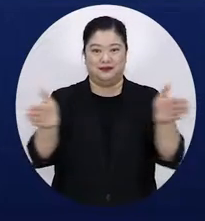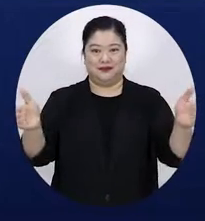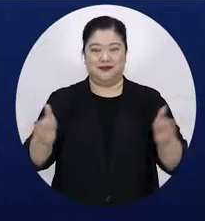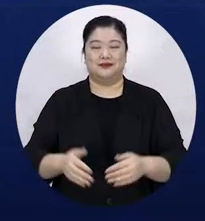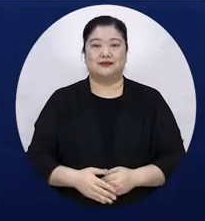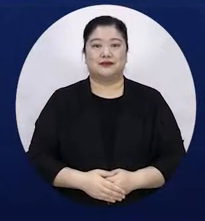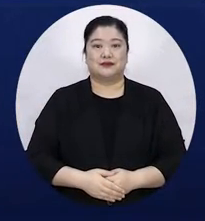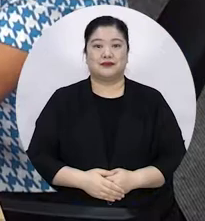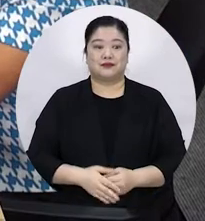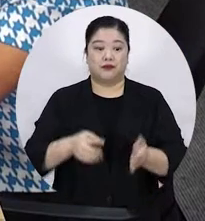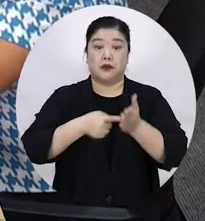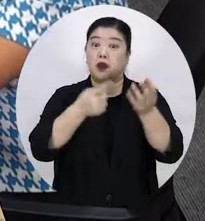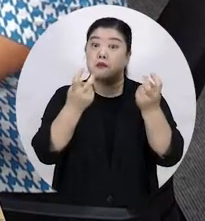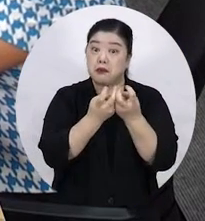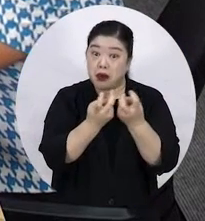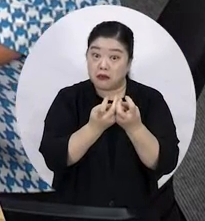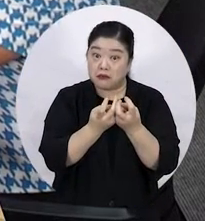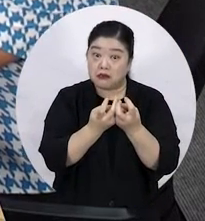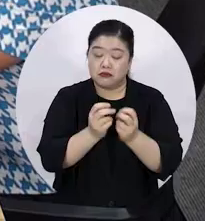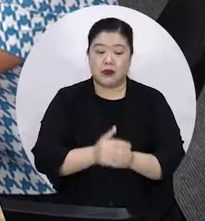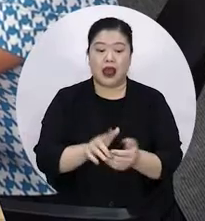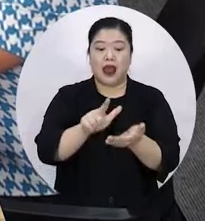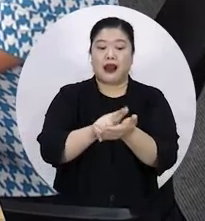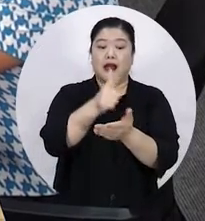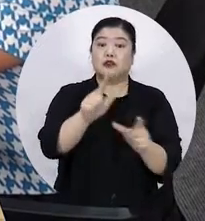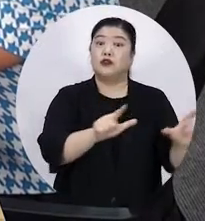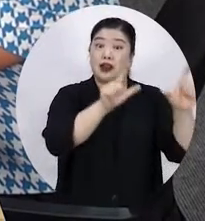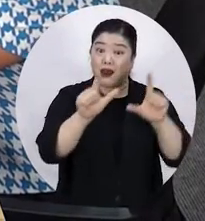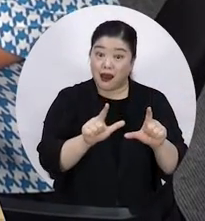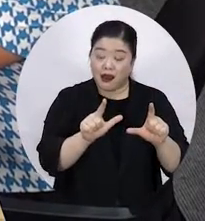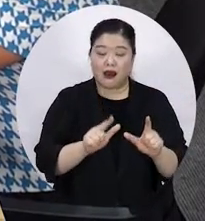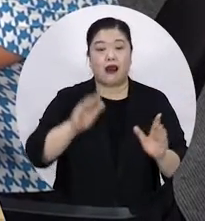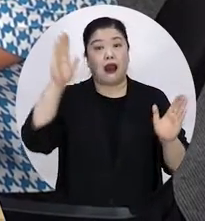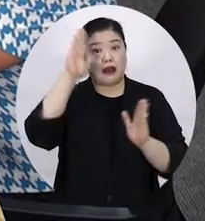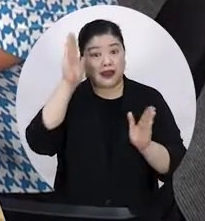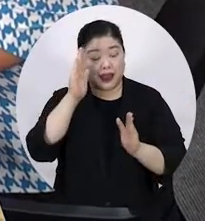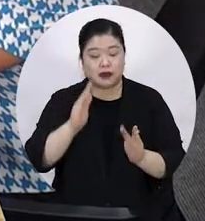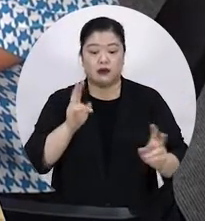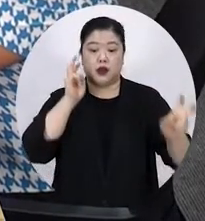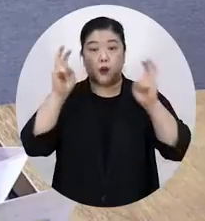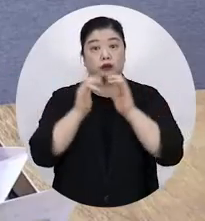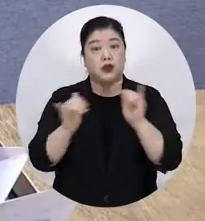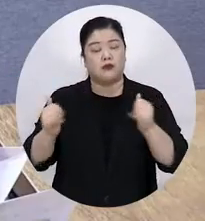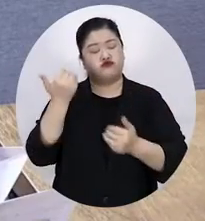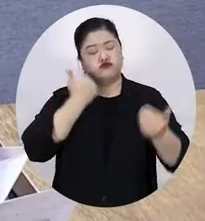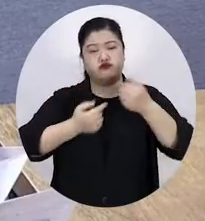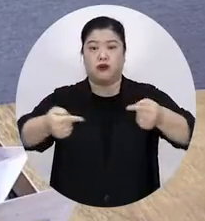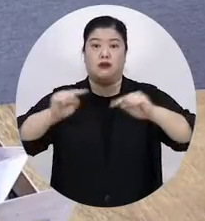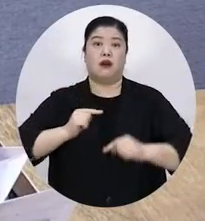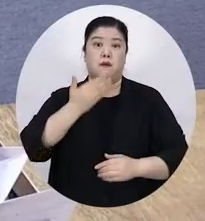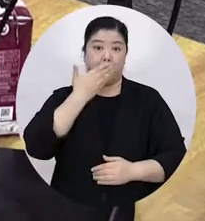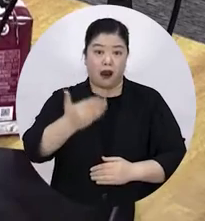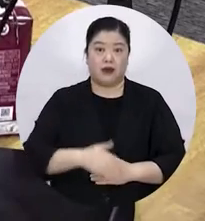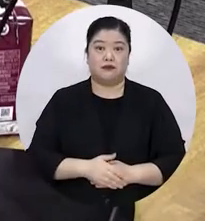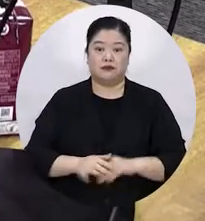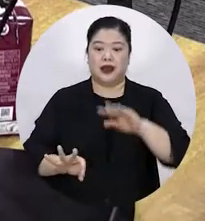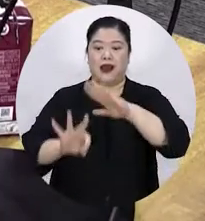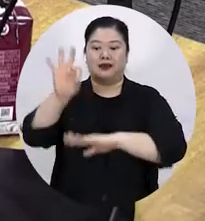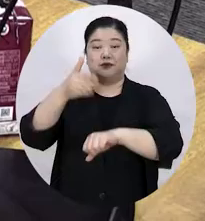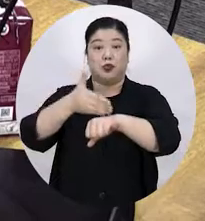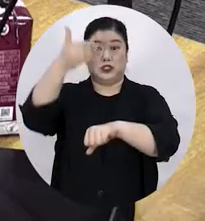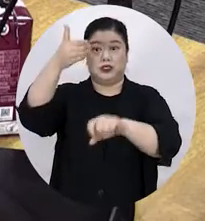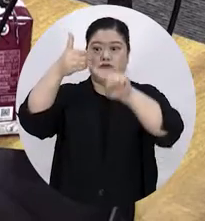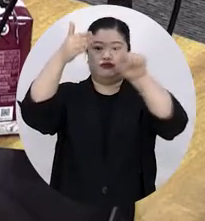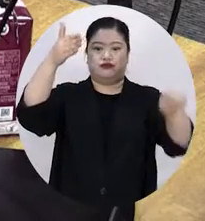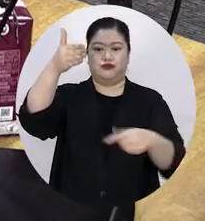대관합니다. 신청은 강서구민이나 구소재 직장인, 학생이면 누구나 가능하며 평일 오전